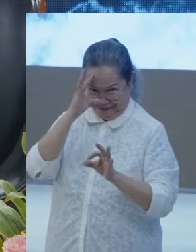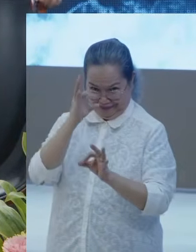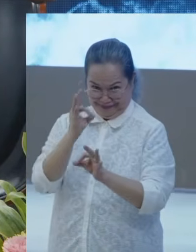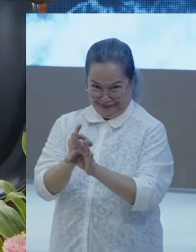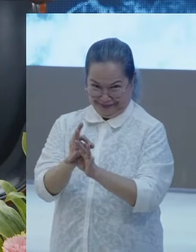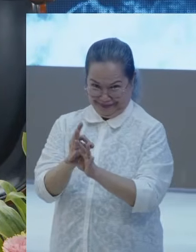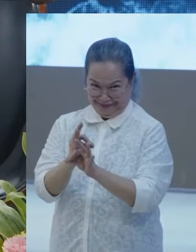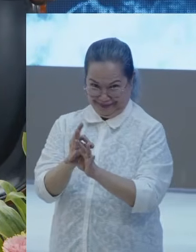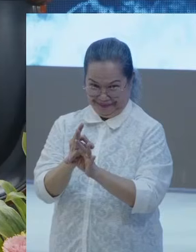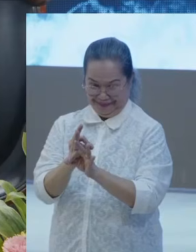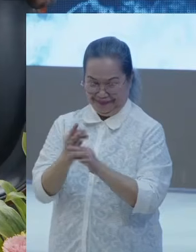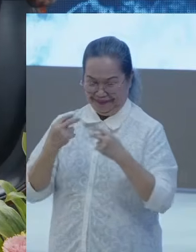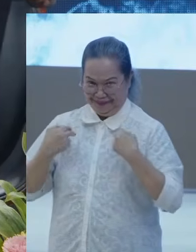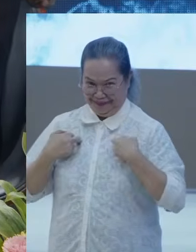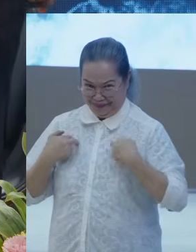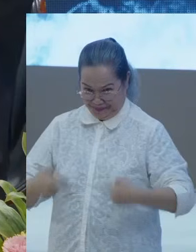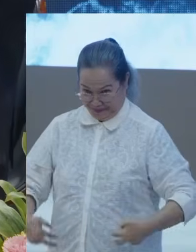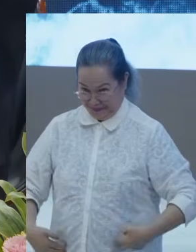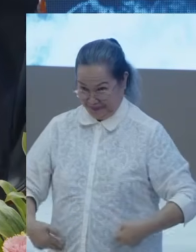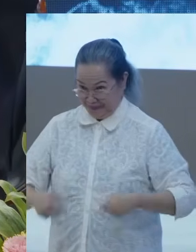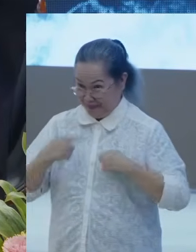Kasi meron tayong human faith.